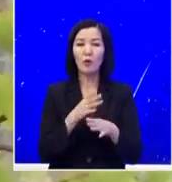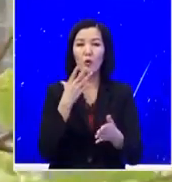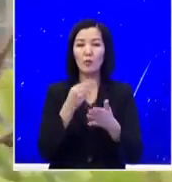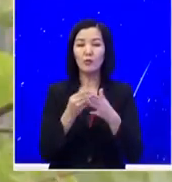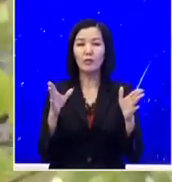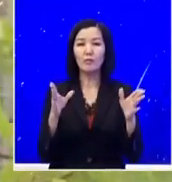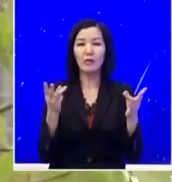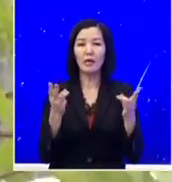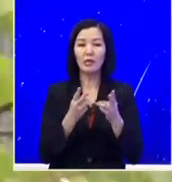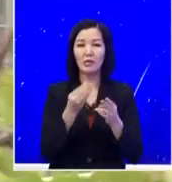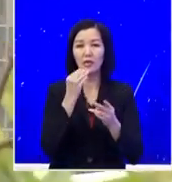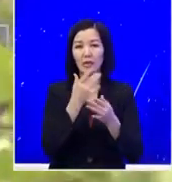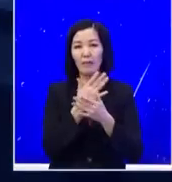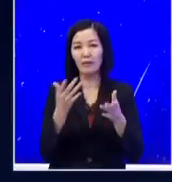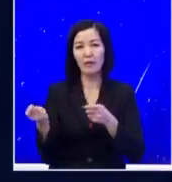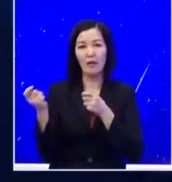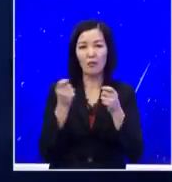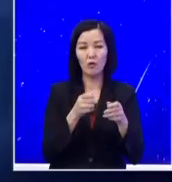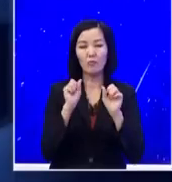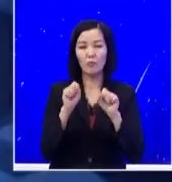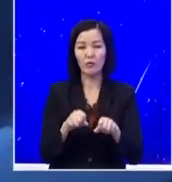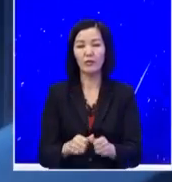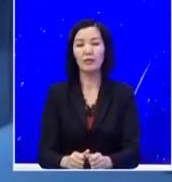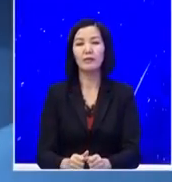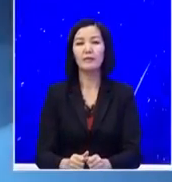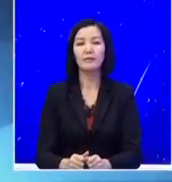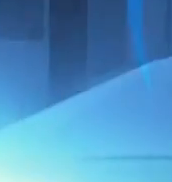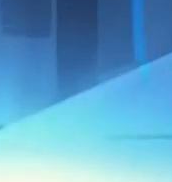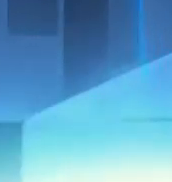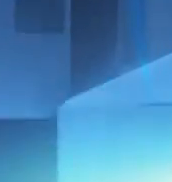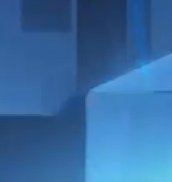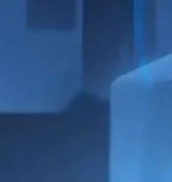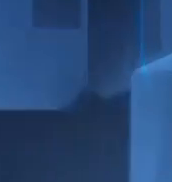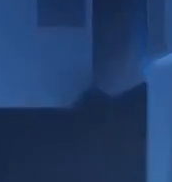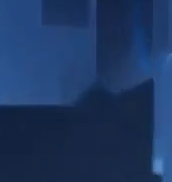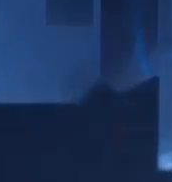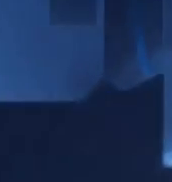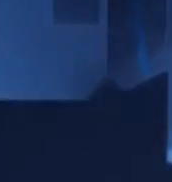бірге қажетті тамағын алып жүре алады. Азиза Ғазезқызы, Ринат Өтеев, Нұрсұлтан.